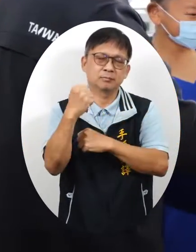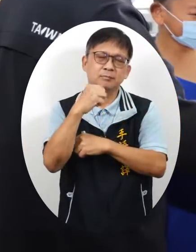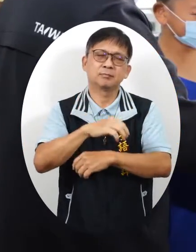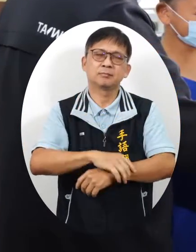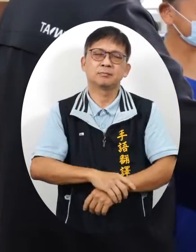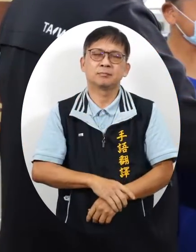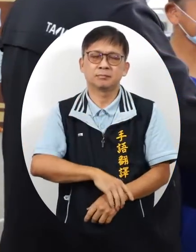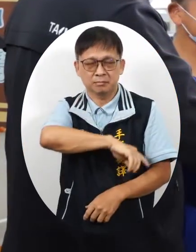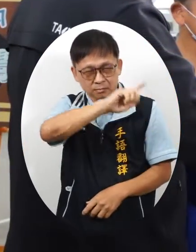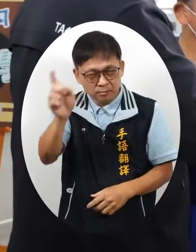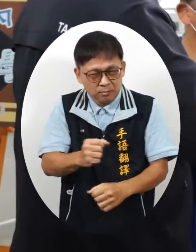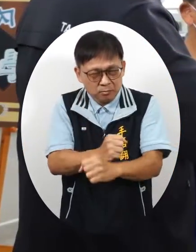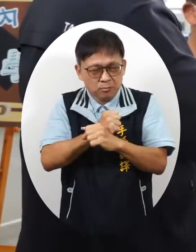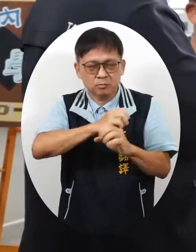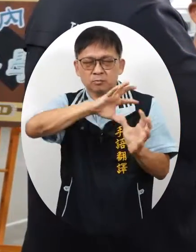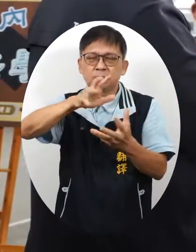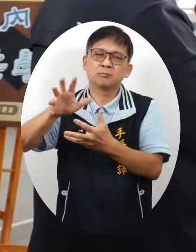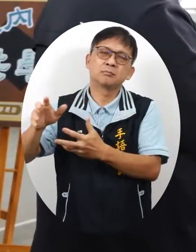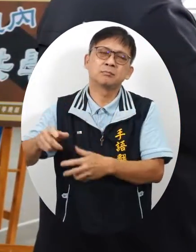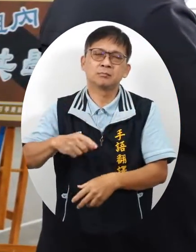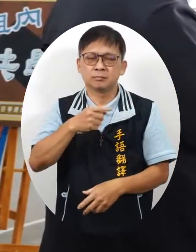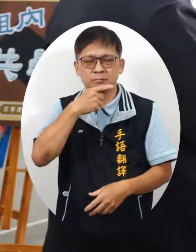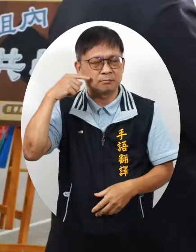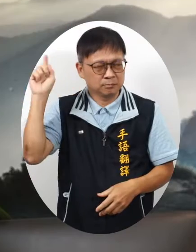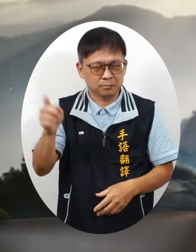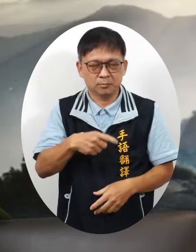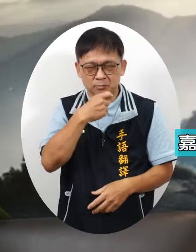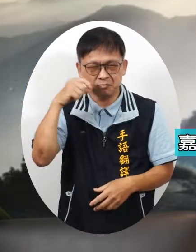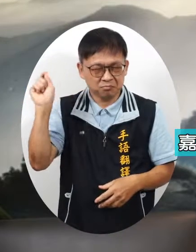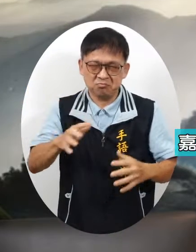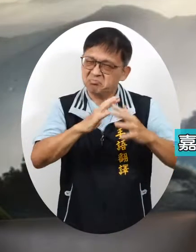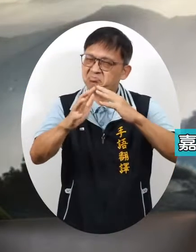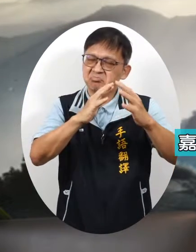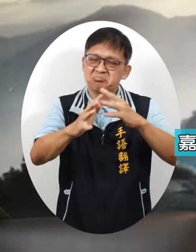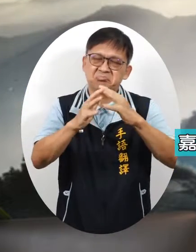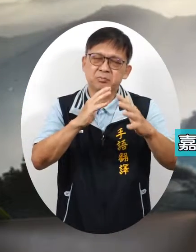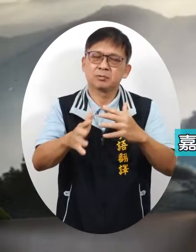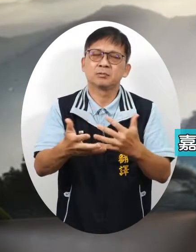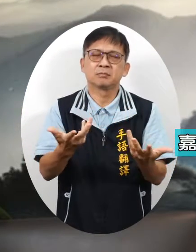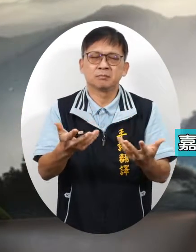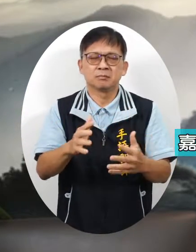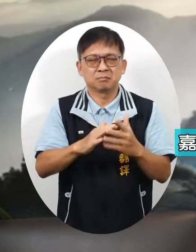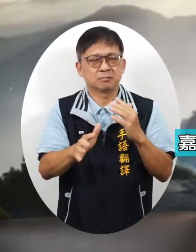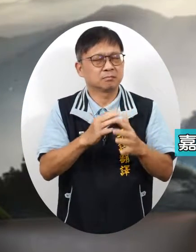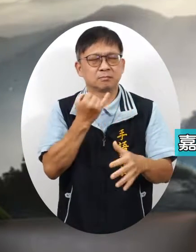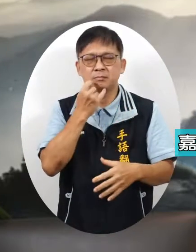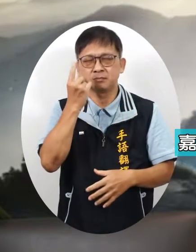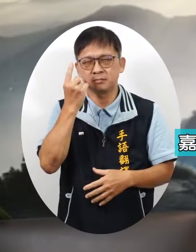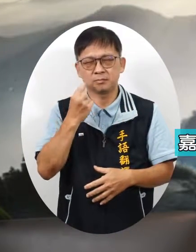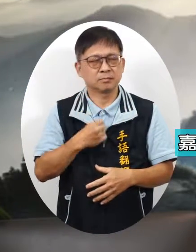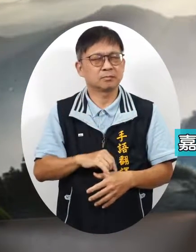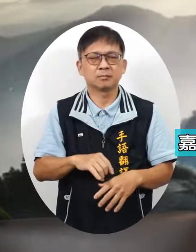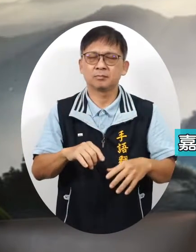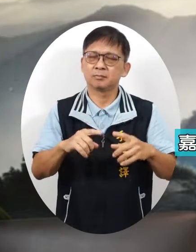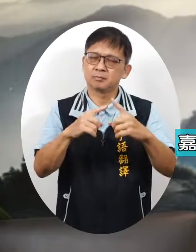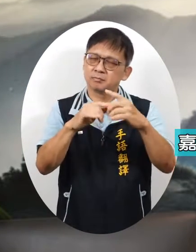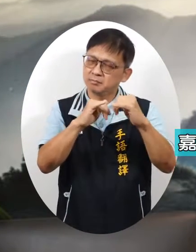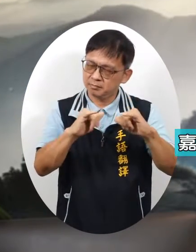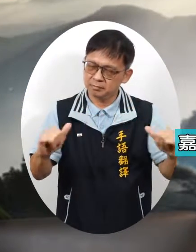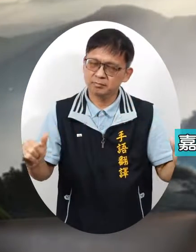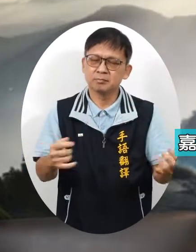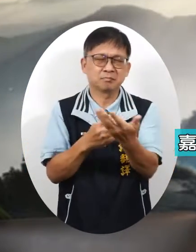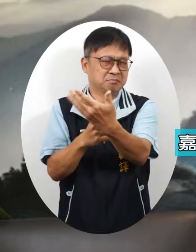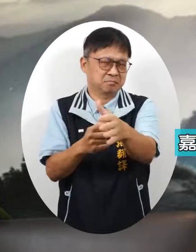来打拼。不晓得大家有没有注意到俄罗斯跟乌克兰的战争，面对战火的无